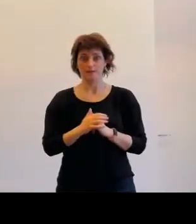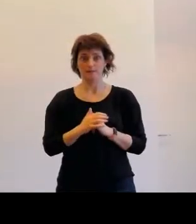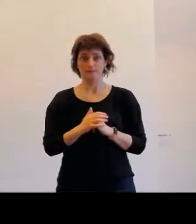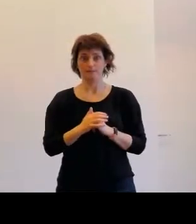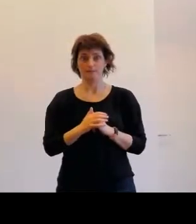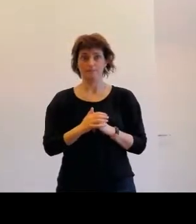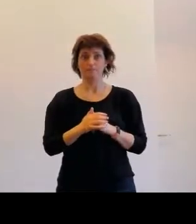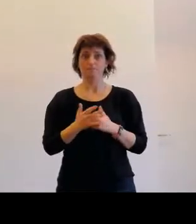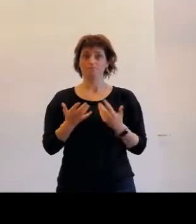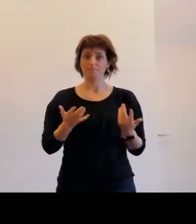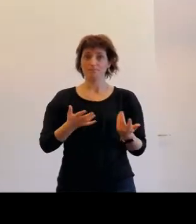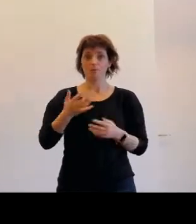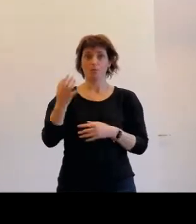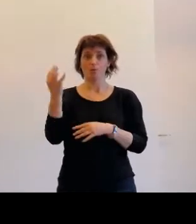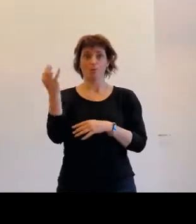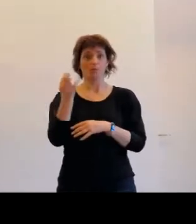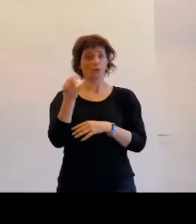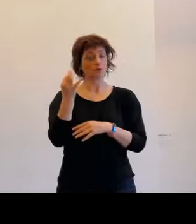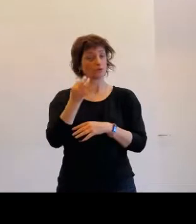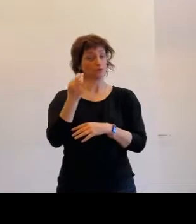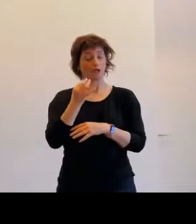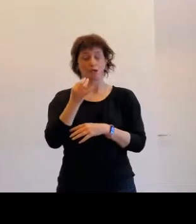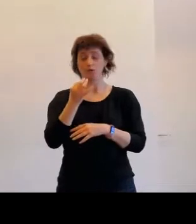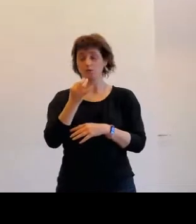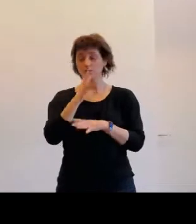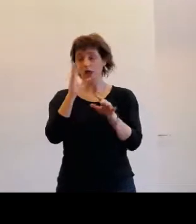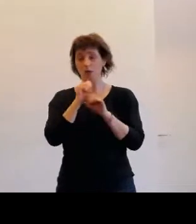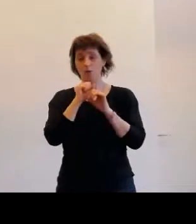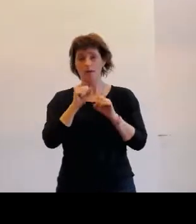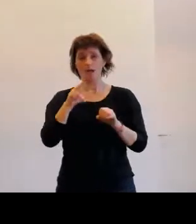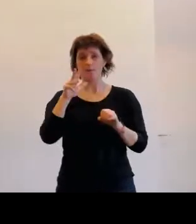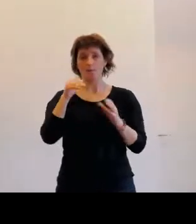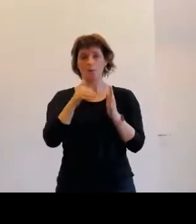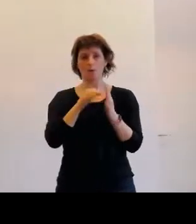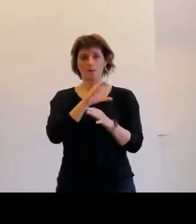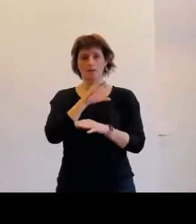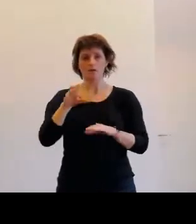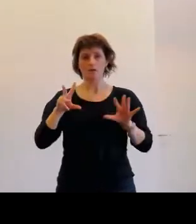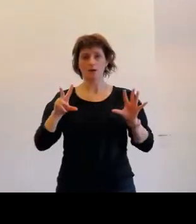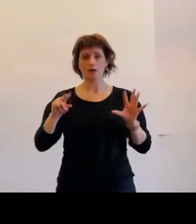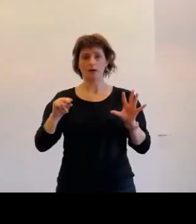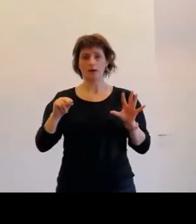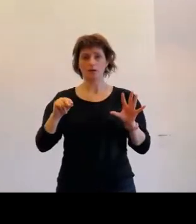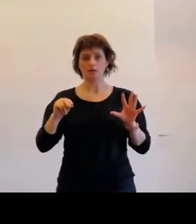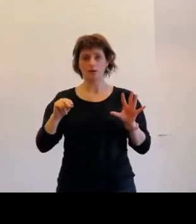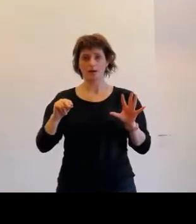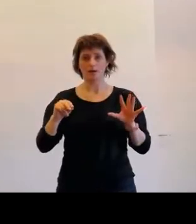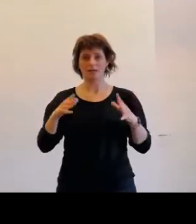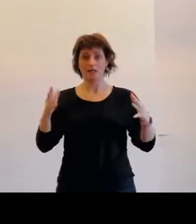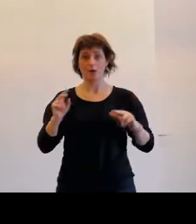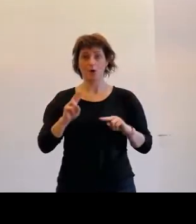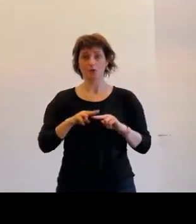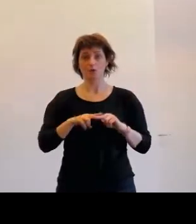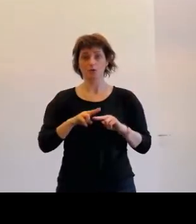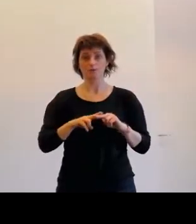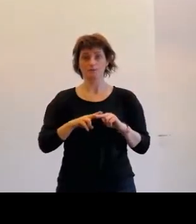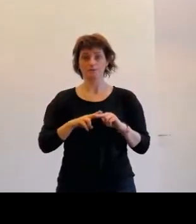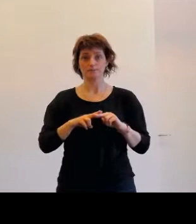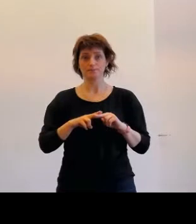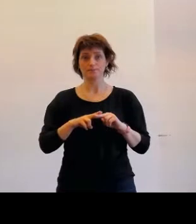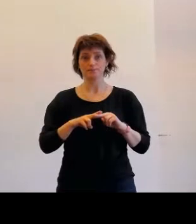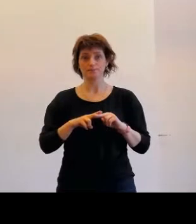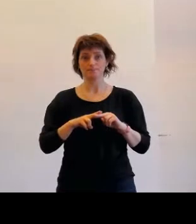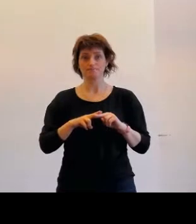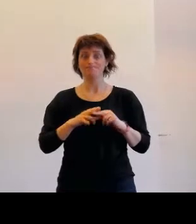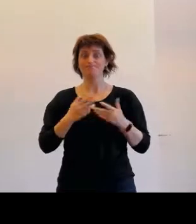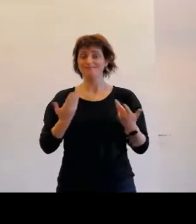un taux d'incidence record de 3 180 dans le Grand Nancy.